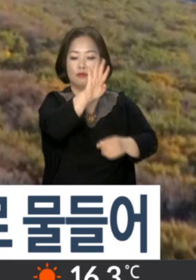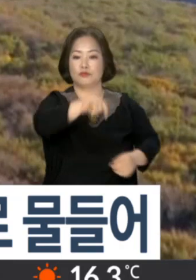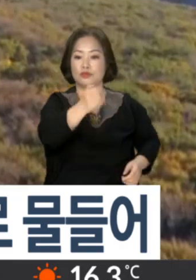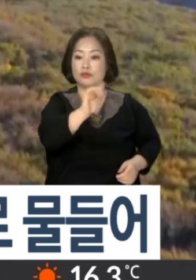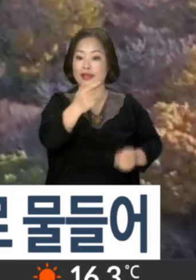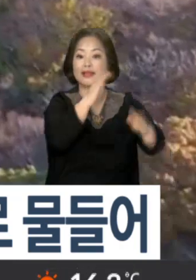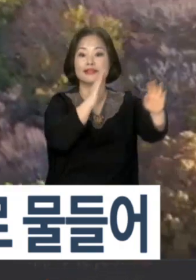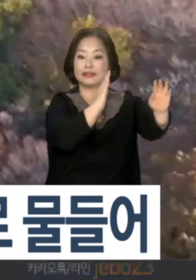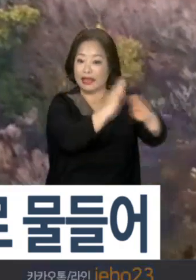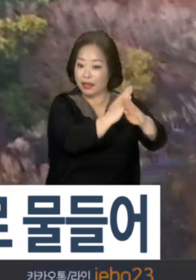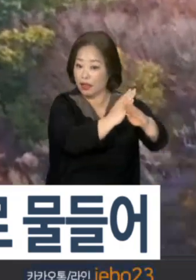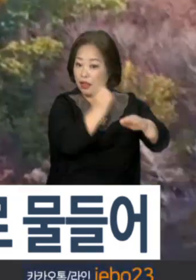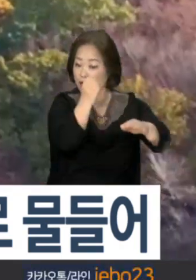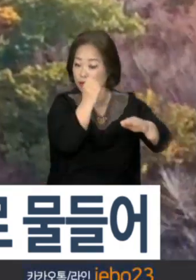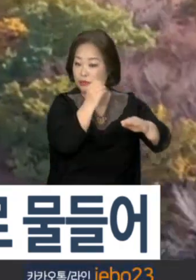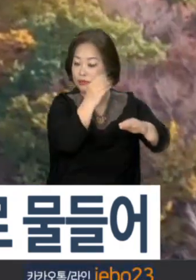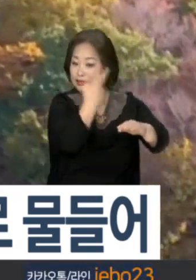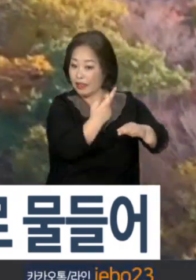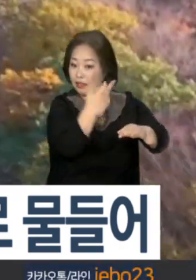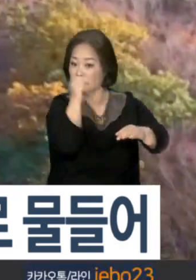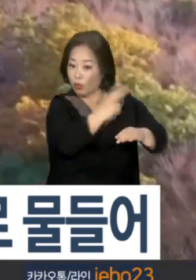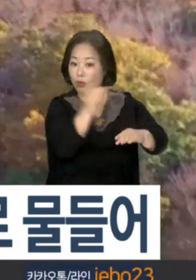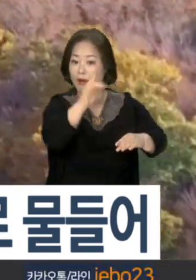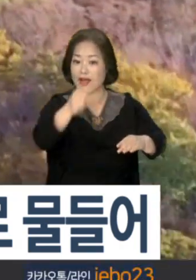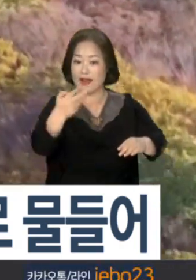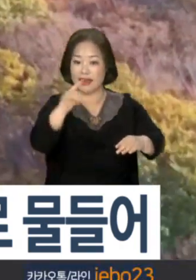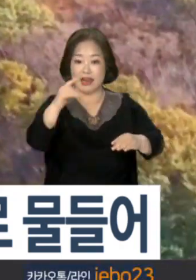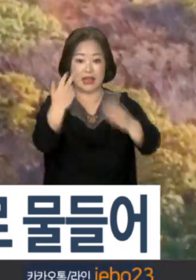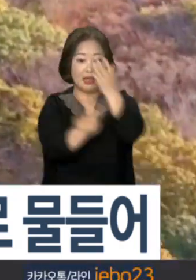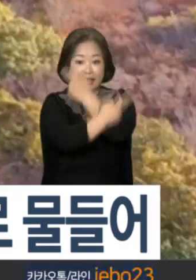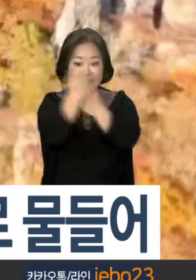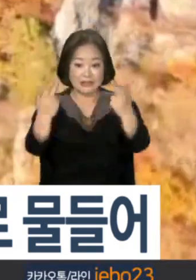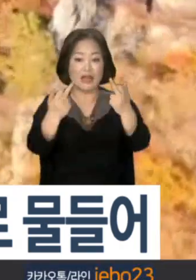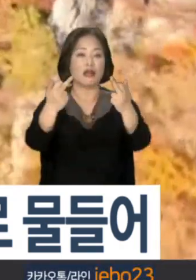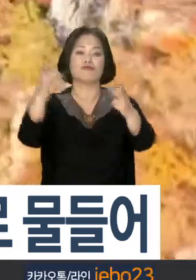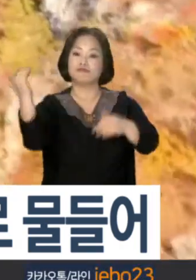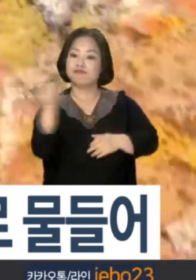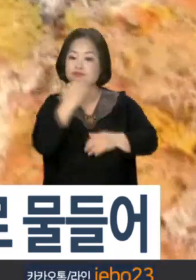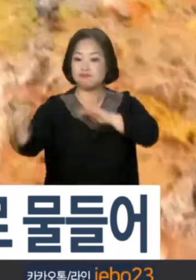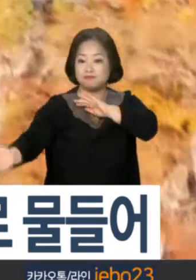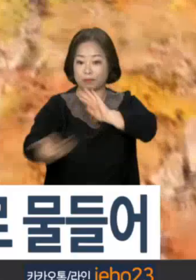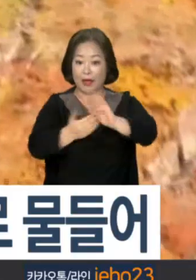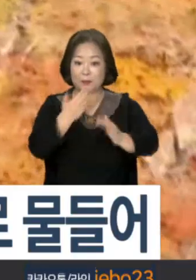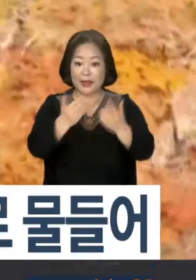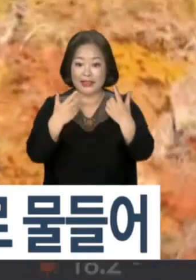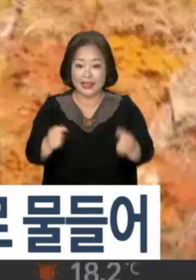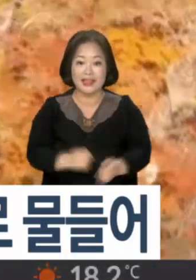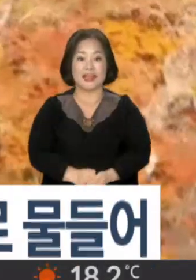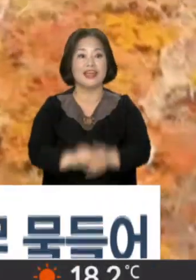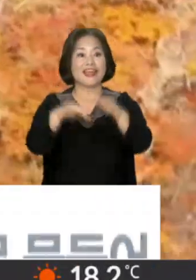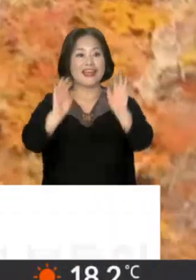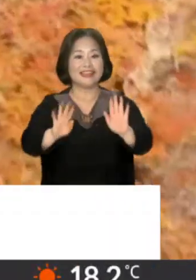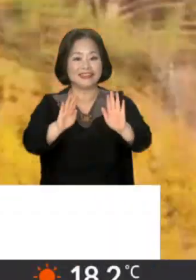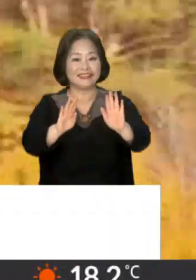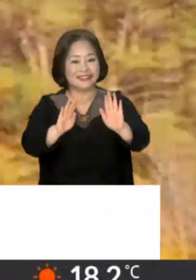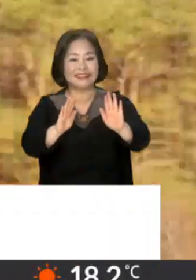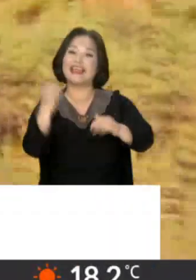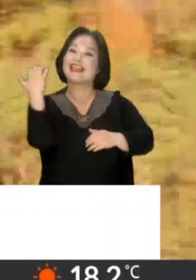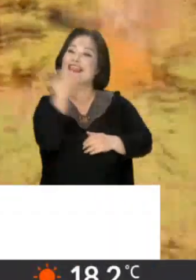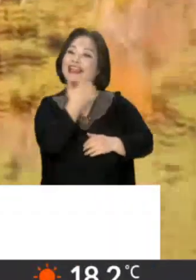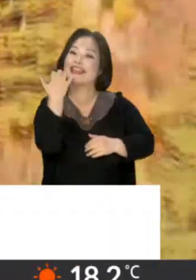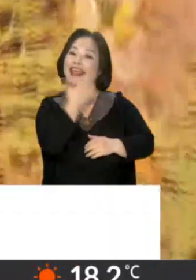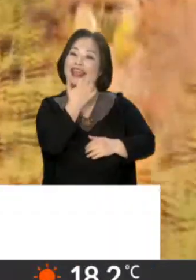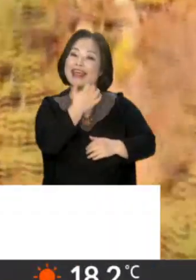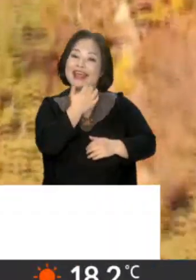전체의 80%가량이 단풍으로 물들면서 절정기에 들어갔습니다. 비가 내린 후 단풍색이